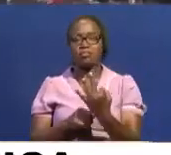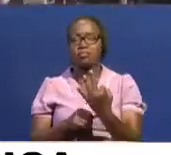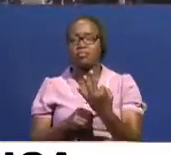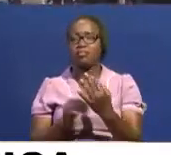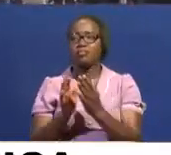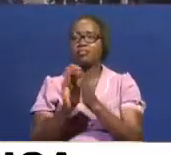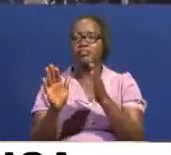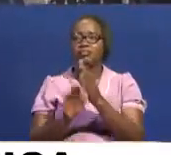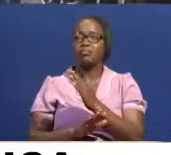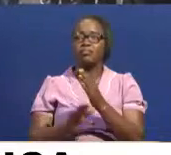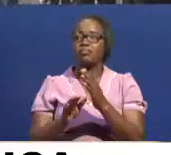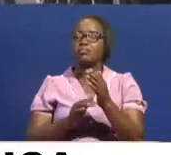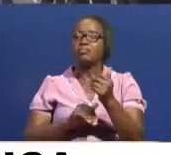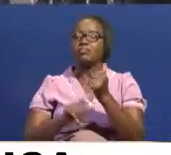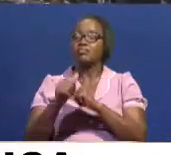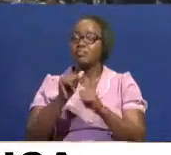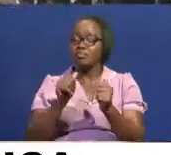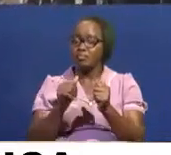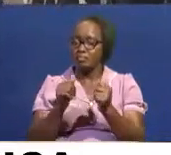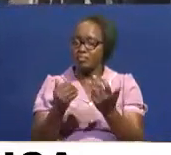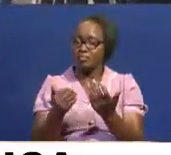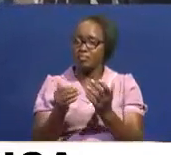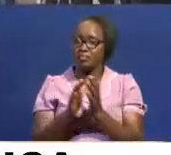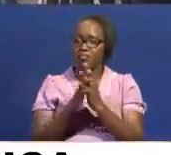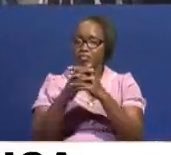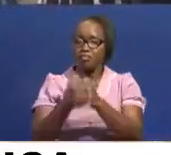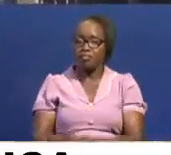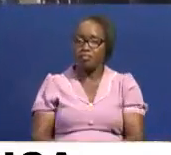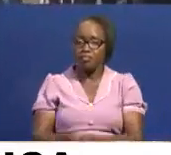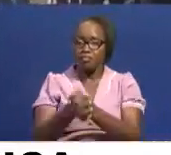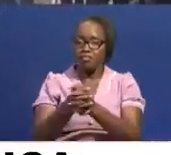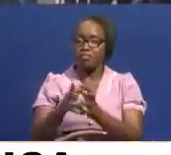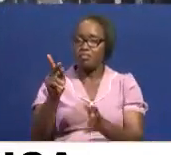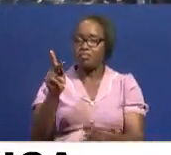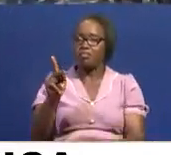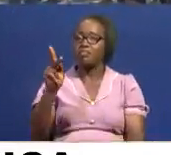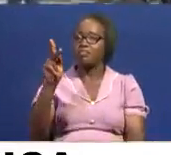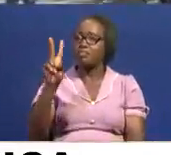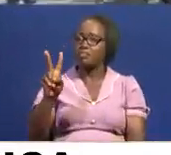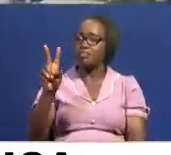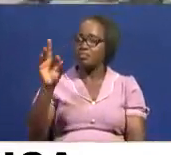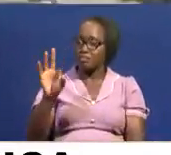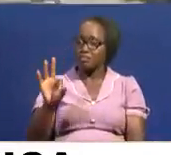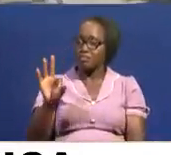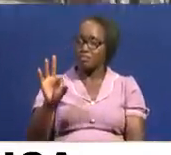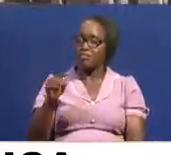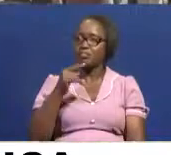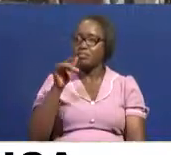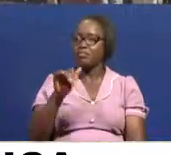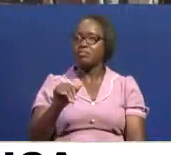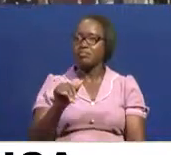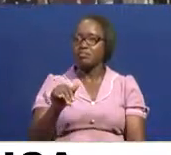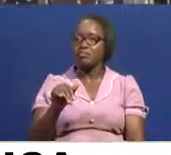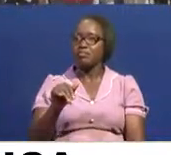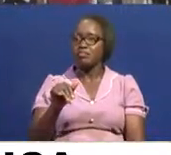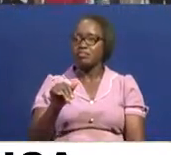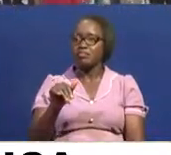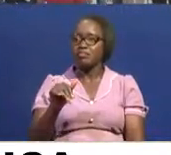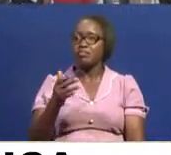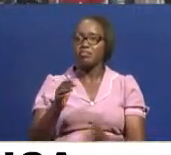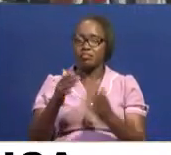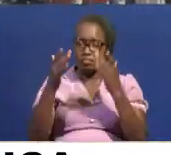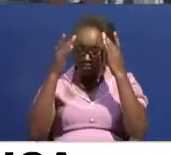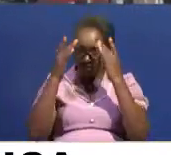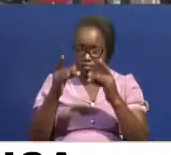wa katibu mtendaji wa michezo katika shirikisho la mpira wa wavu humo nchini Alfred Chegotum alisema kuwa shirikisho hilo